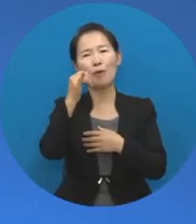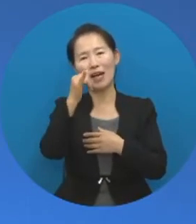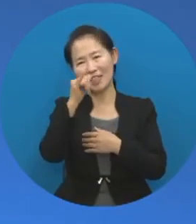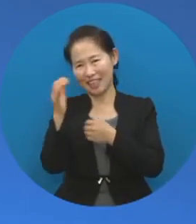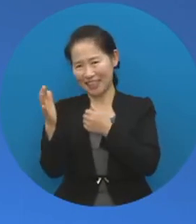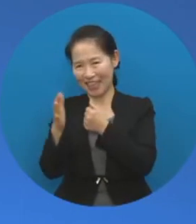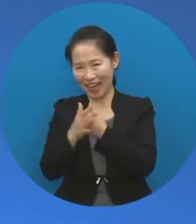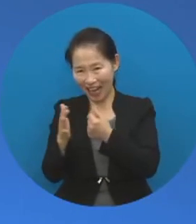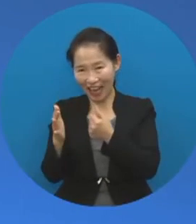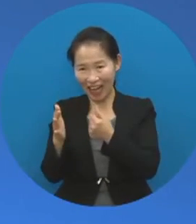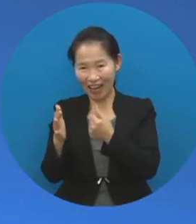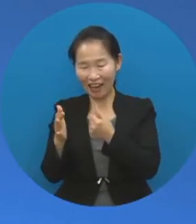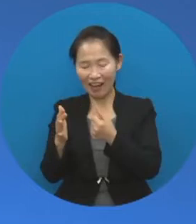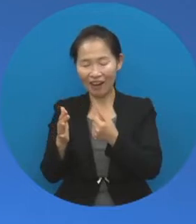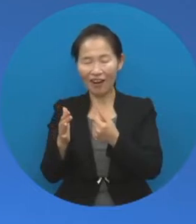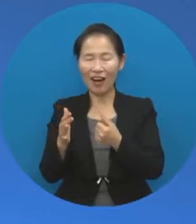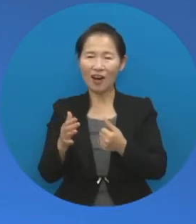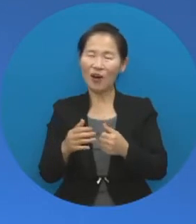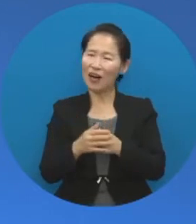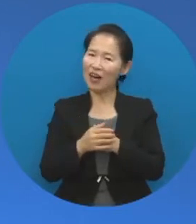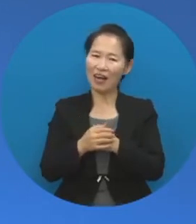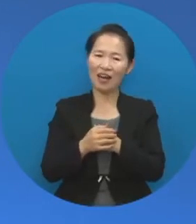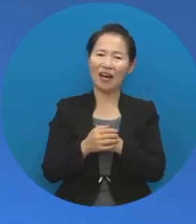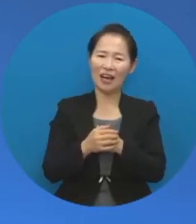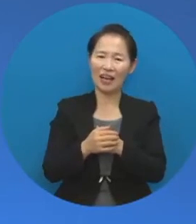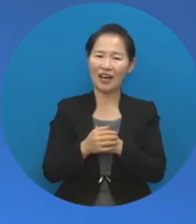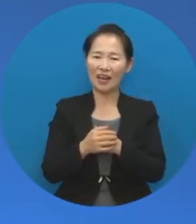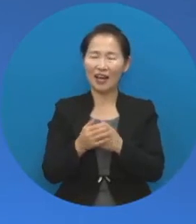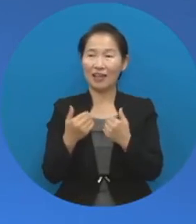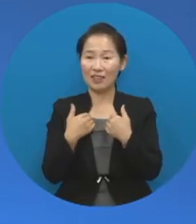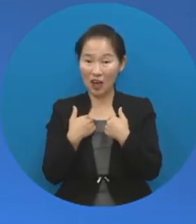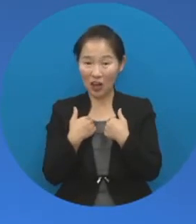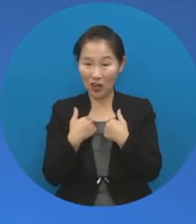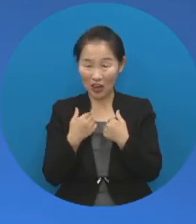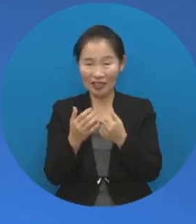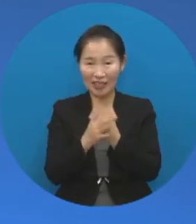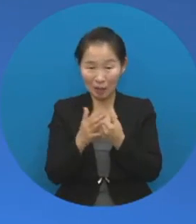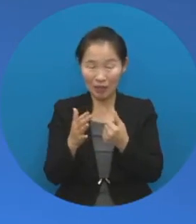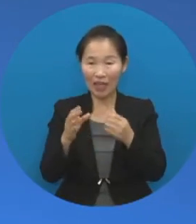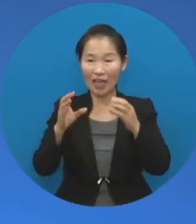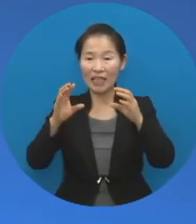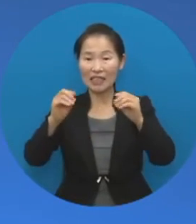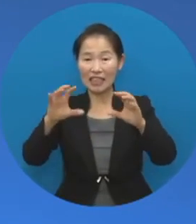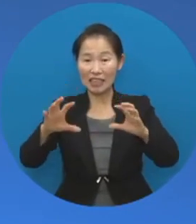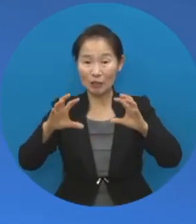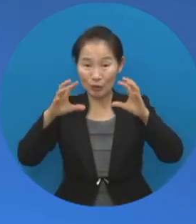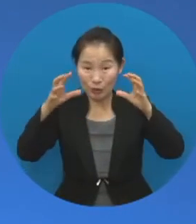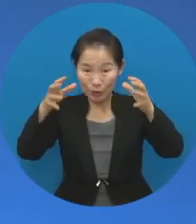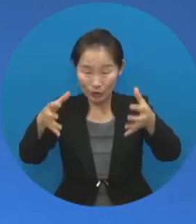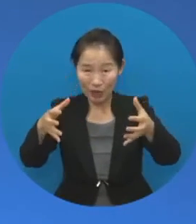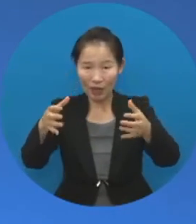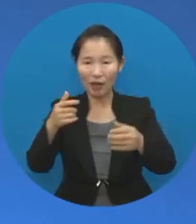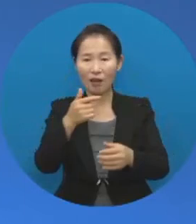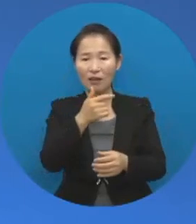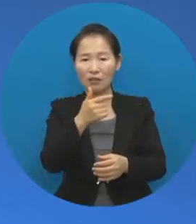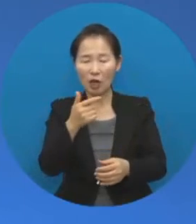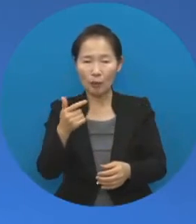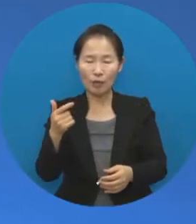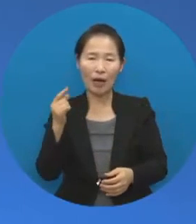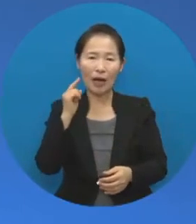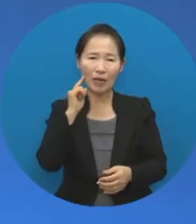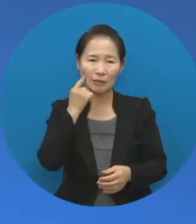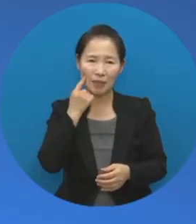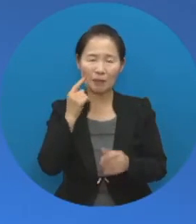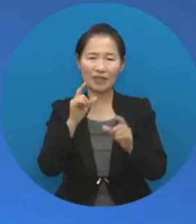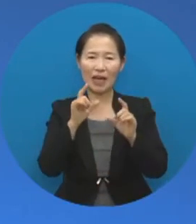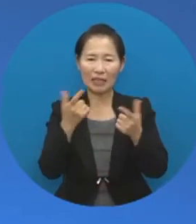거예요. 저는 저 때문에 지구가 너무 아름답지 않게 느껴졌거든요.